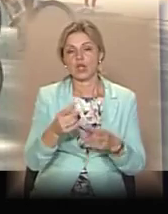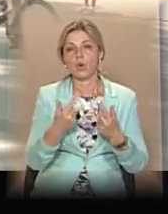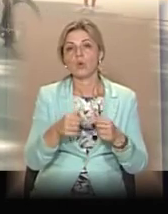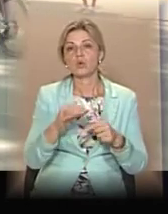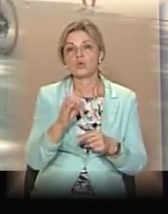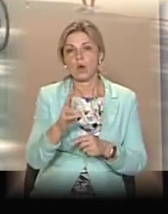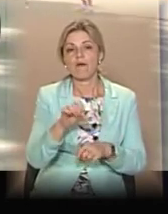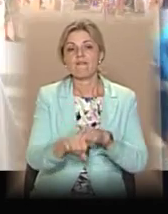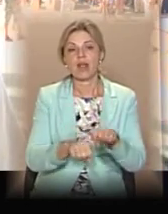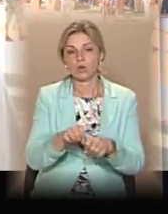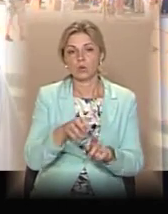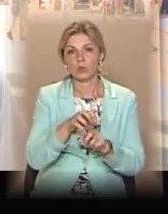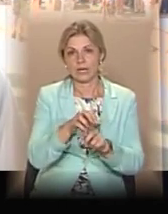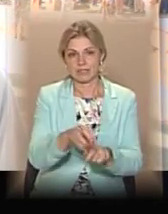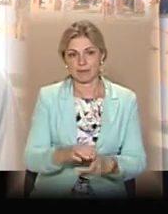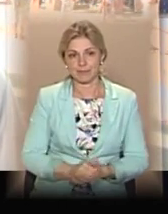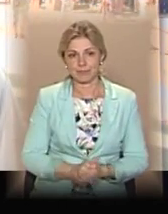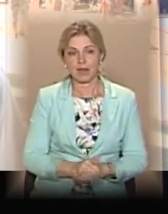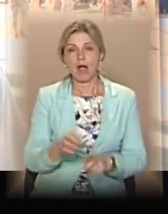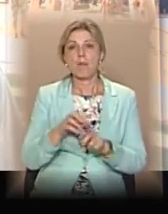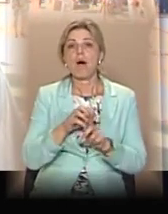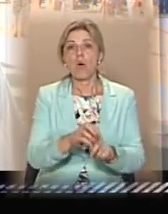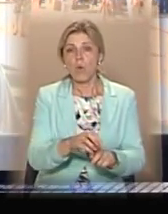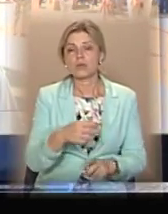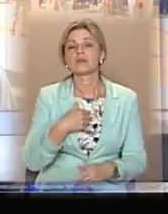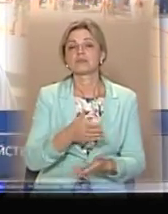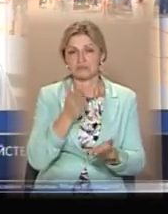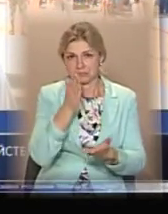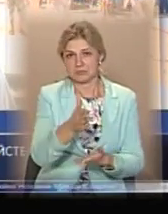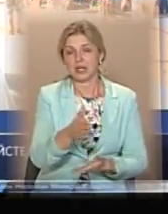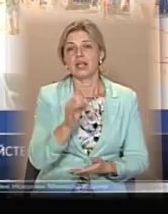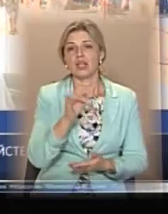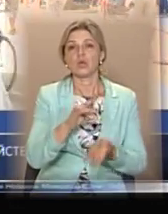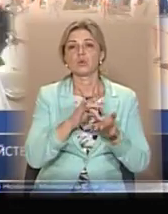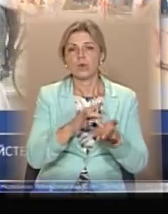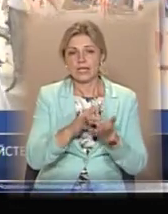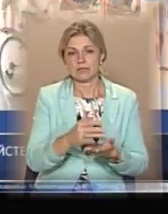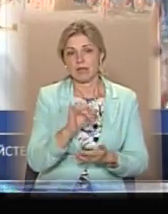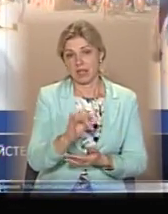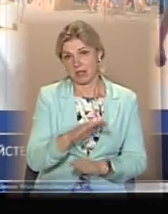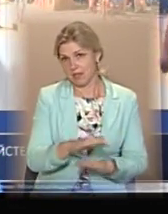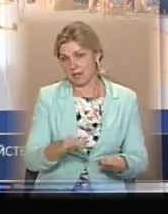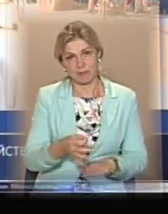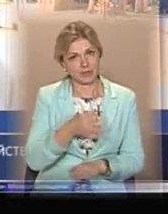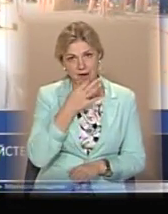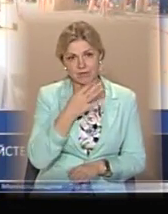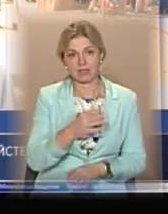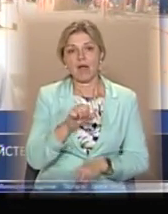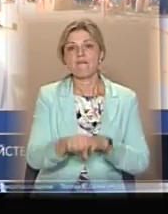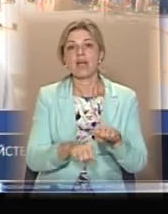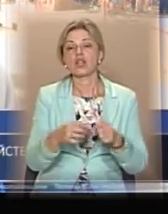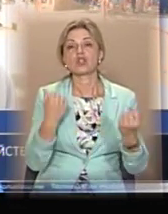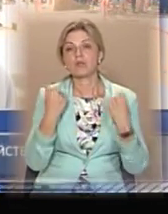з велотуризму. Походи ходимо, велотуризмом займаємося. Дітям, одним словом, подобається. Велоспорт – це,